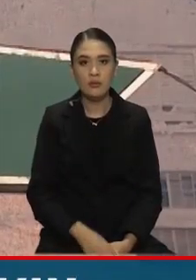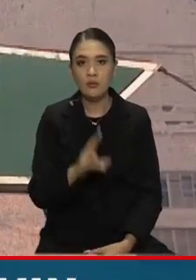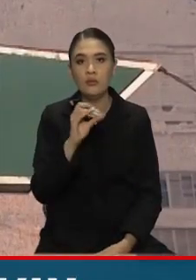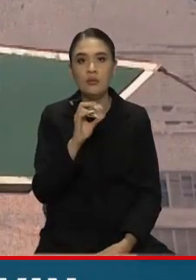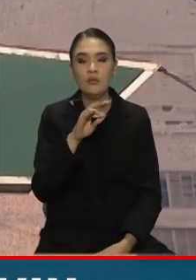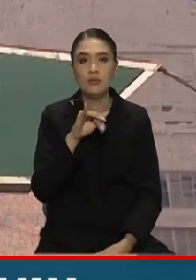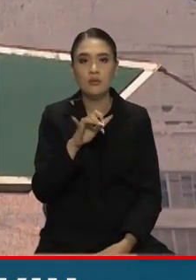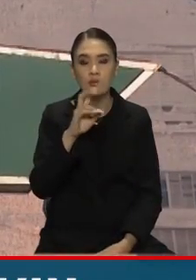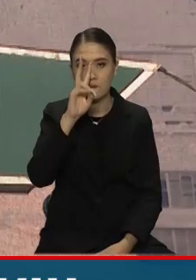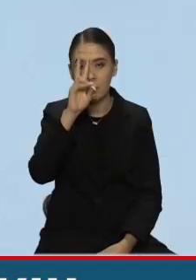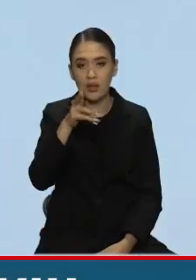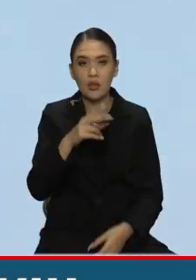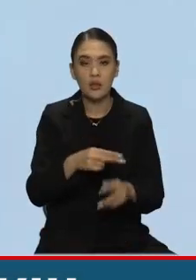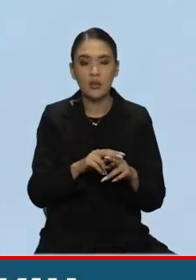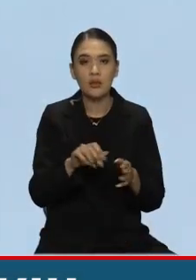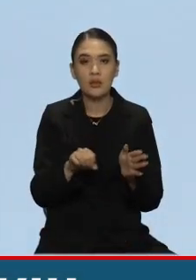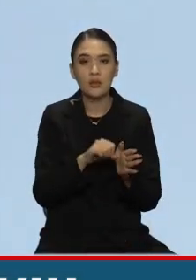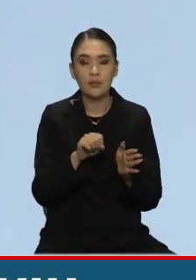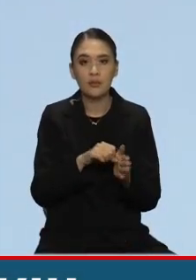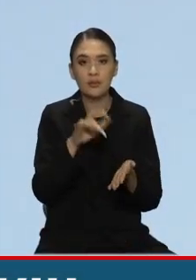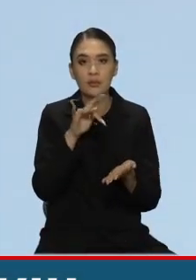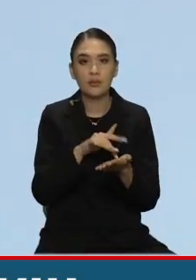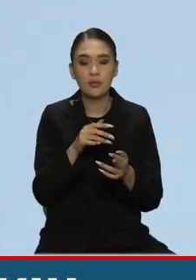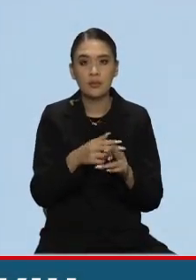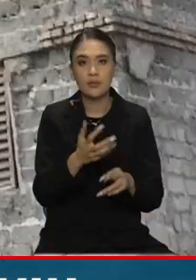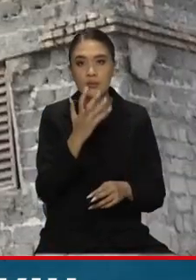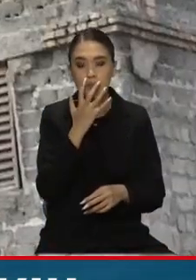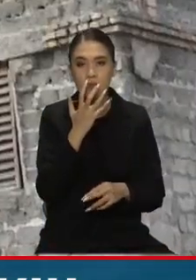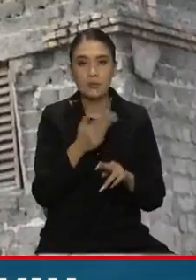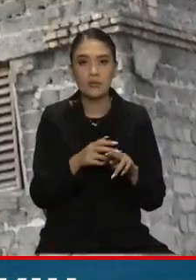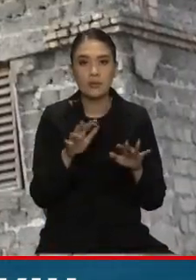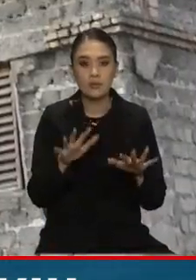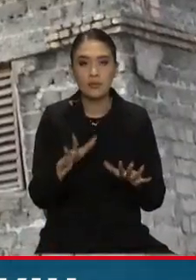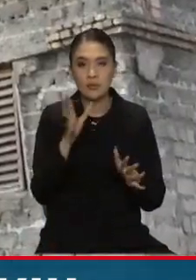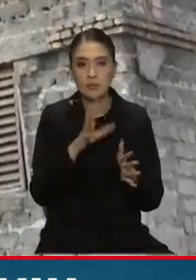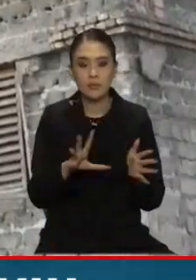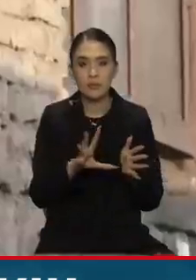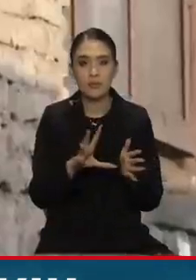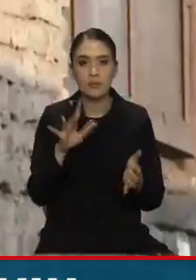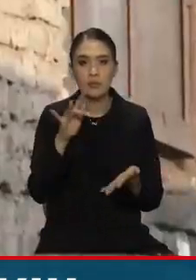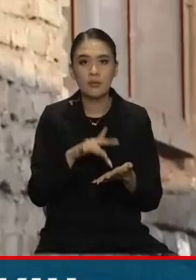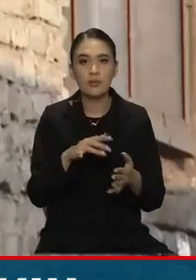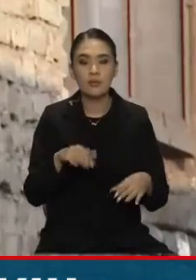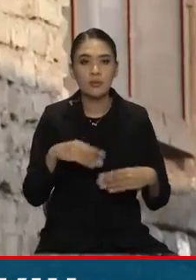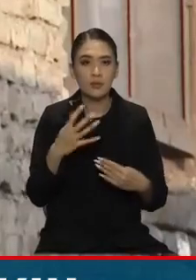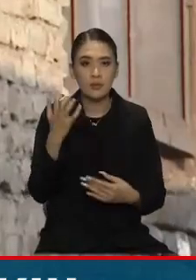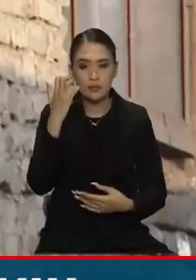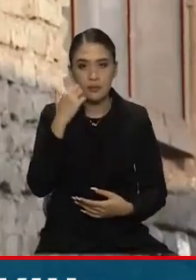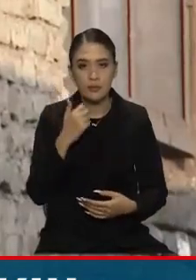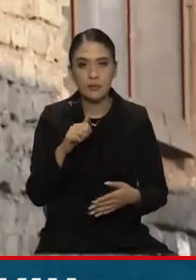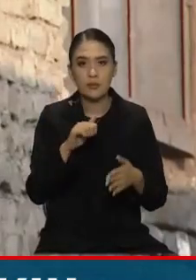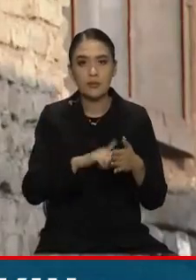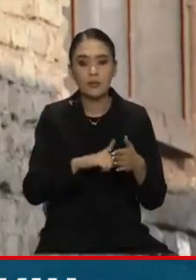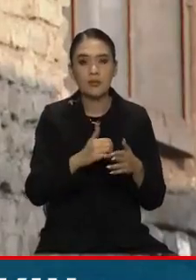Кентаулықтардың 2 жыл қатарынан қыс ортасында жылусыз қалғаны елесінде. Оған жылу электр орталығының әбден ескіргені себеп.